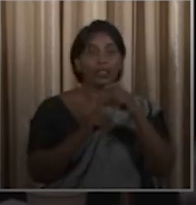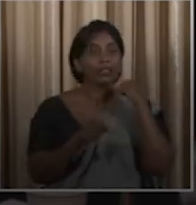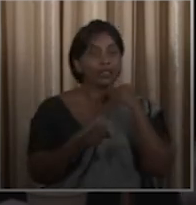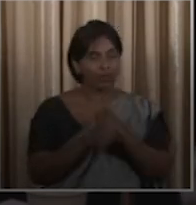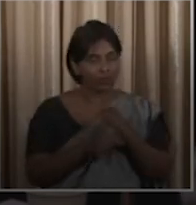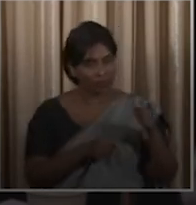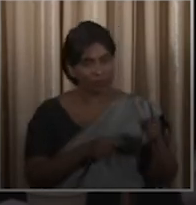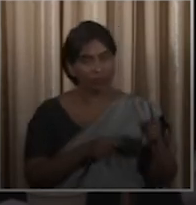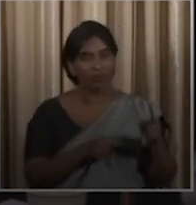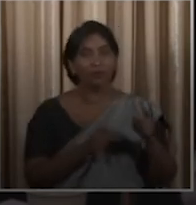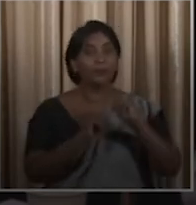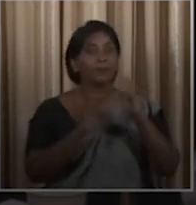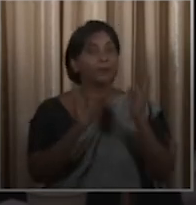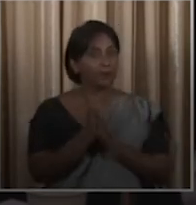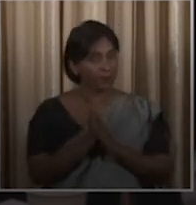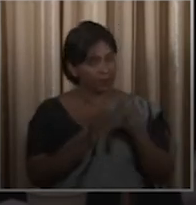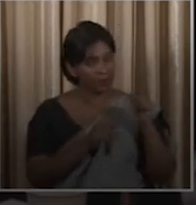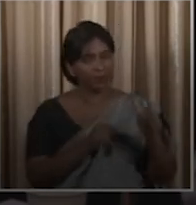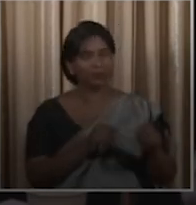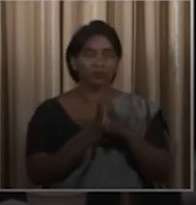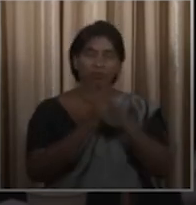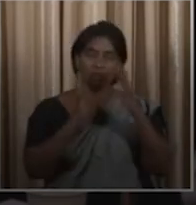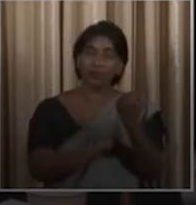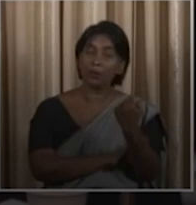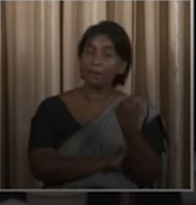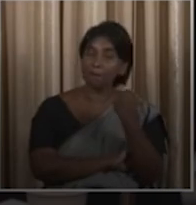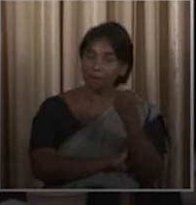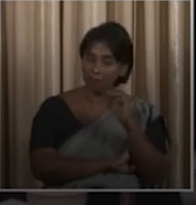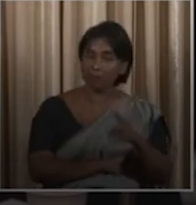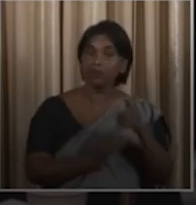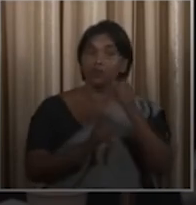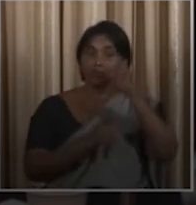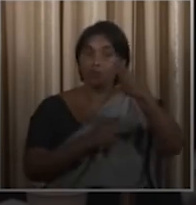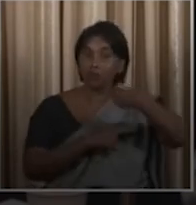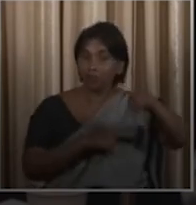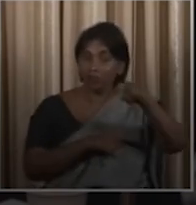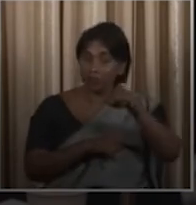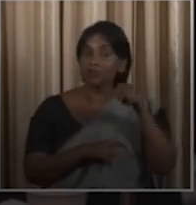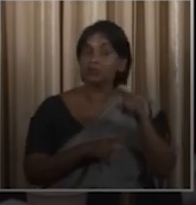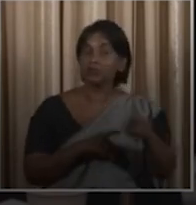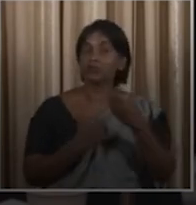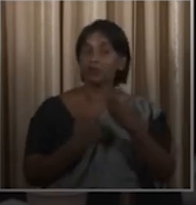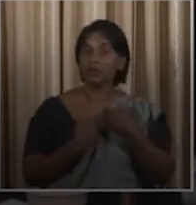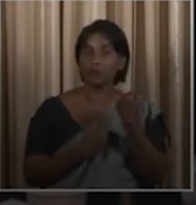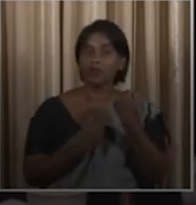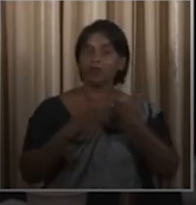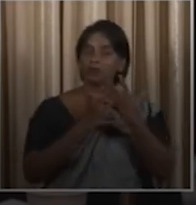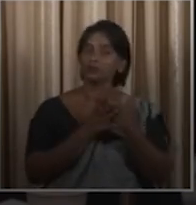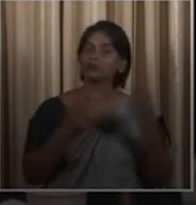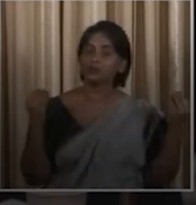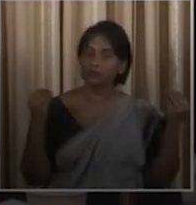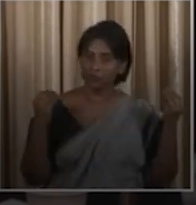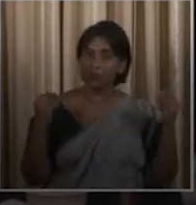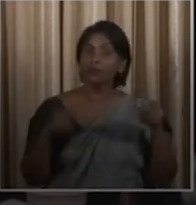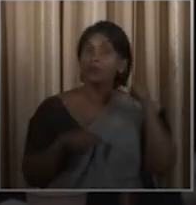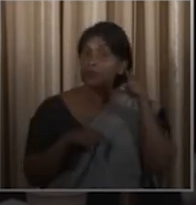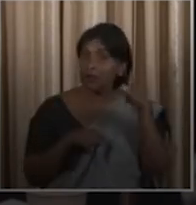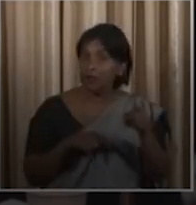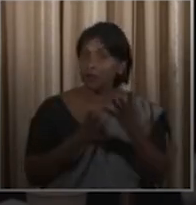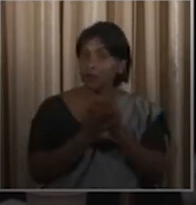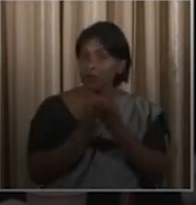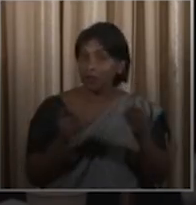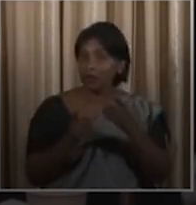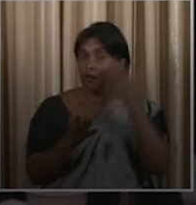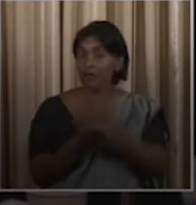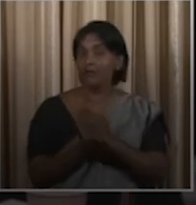අග්‍රාමාත්‍යවරයාට මොනතරම් බලතල තිබුණත් ජනතාව හමුවේ තමන්ගේ බලතල අවලංගුයි. මෙන්න මේ අවලංගු වීම වළක්ව ගන්න ඕන. ඒ